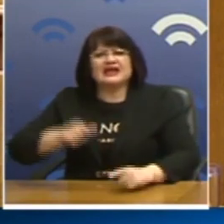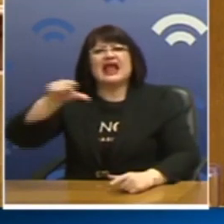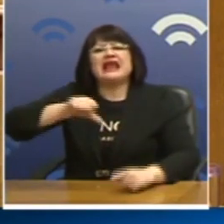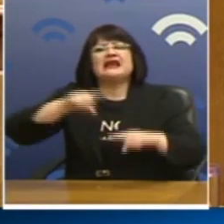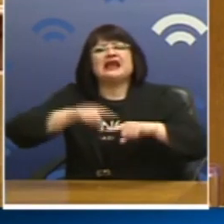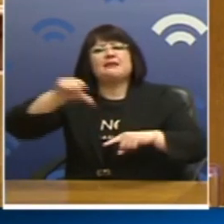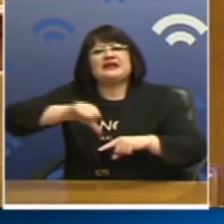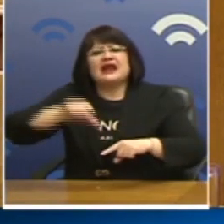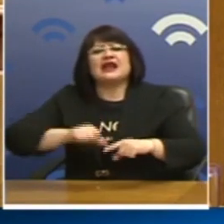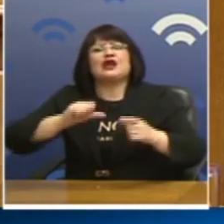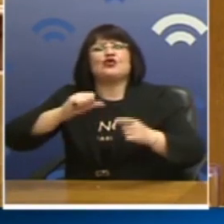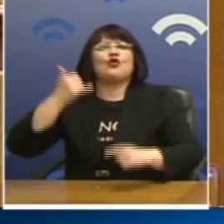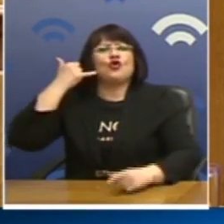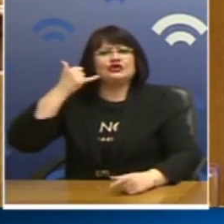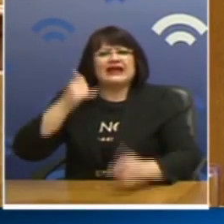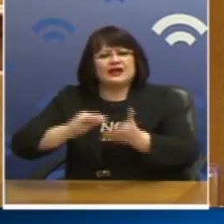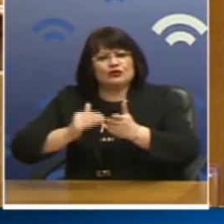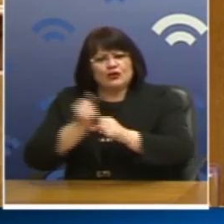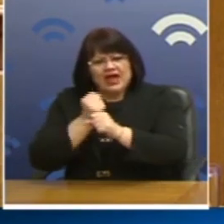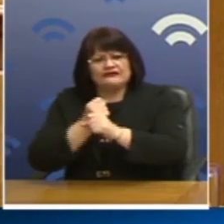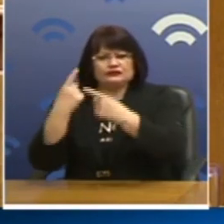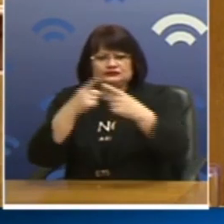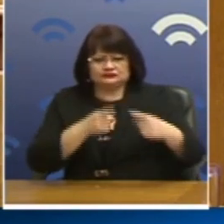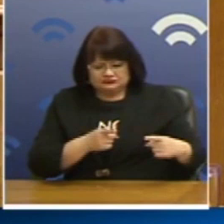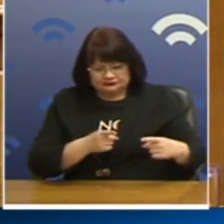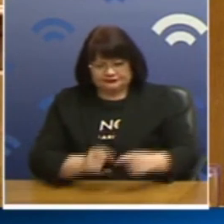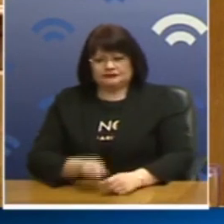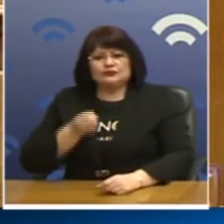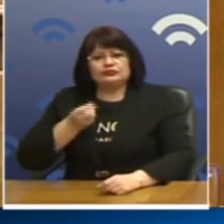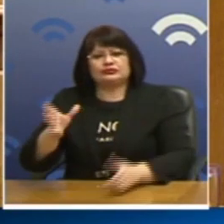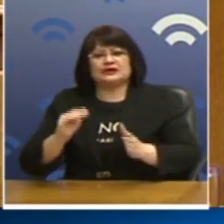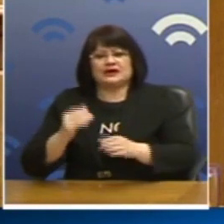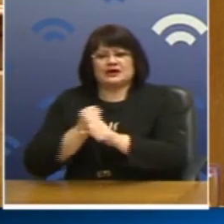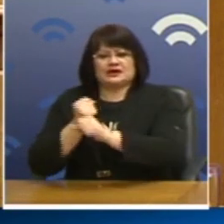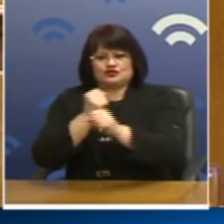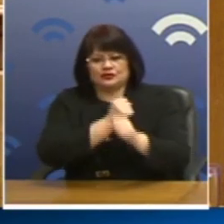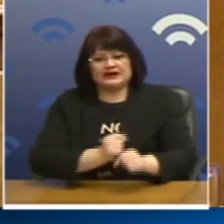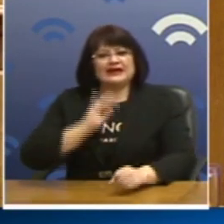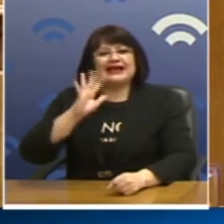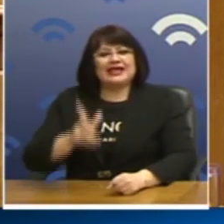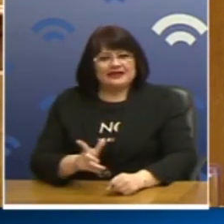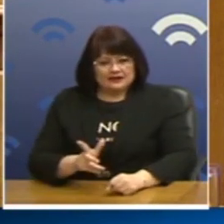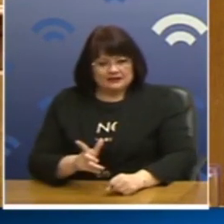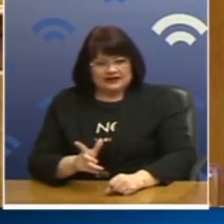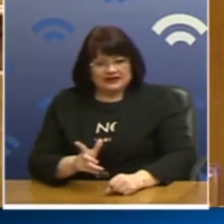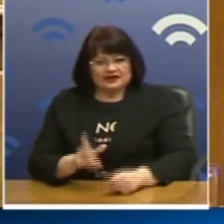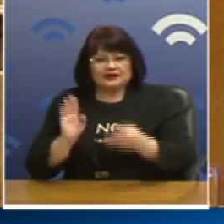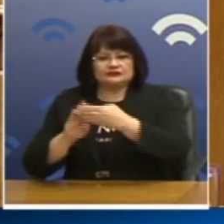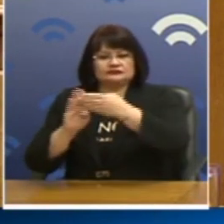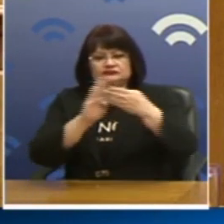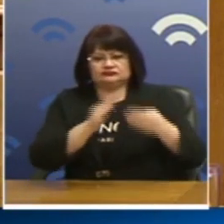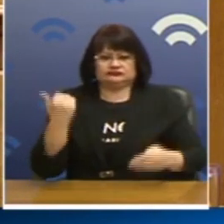ΟΤΕ και τόσα άλλα, όπως και εκατοντάδες εργαζόμενους στην καθημερινή σχεδόν επαφή μας. Όλοι